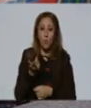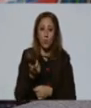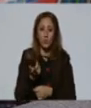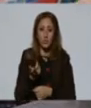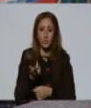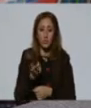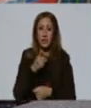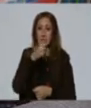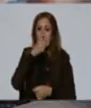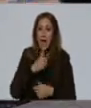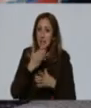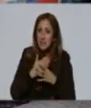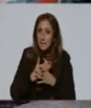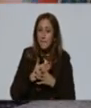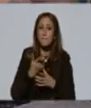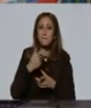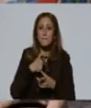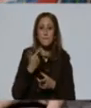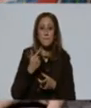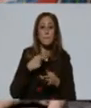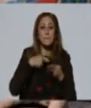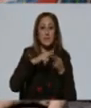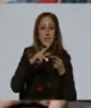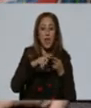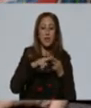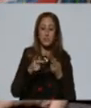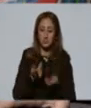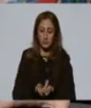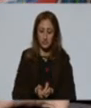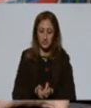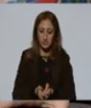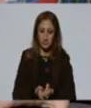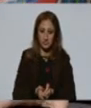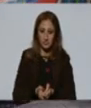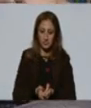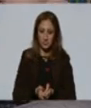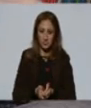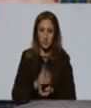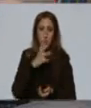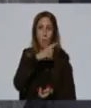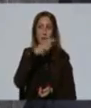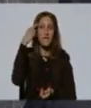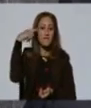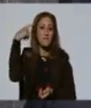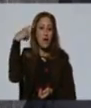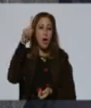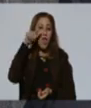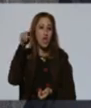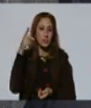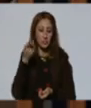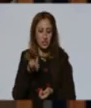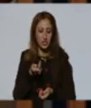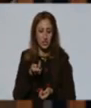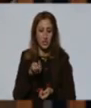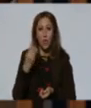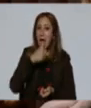الدنيا اصلحك ممكن تكوني متضايقه من حاجه مش ما عملتهاش يعني ما حاجه غلط او حاجه انت متخيلاها فلو